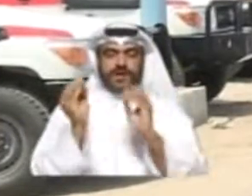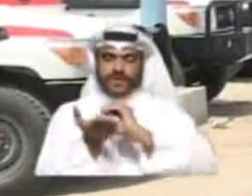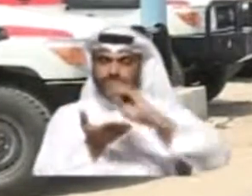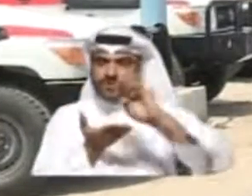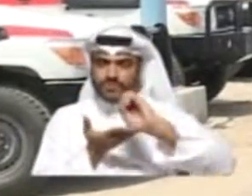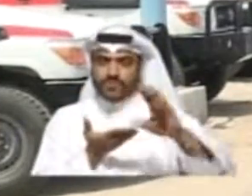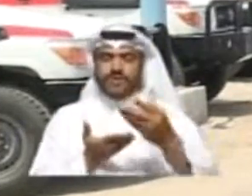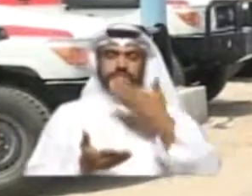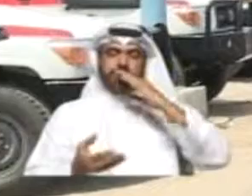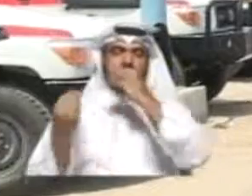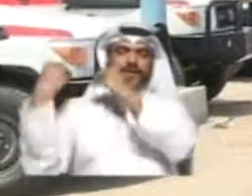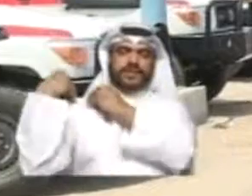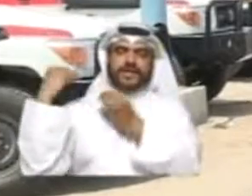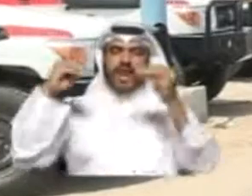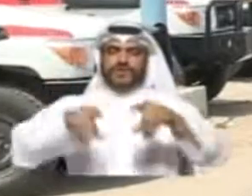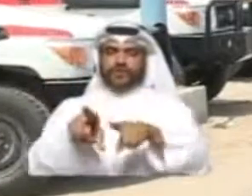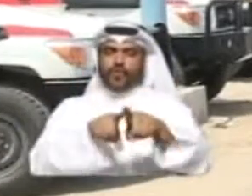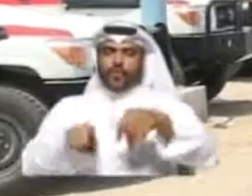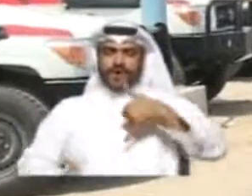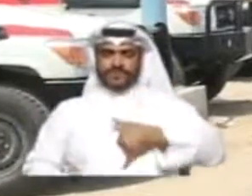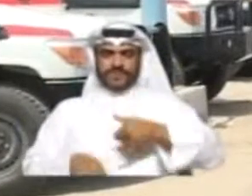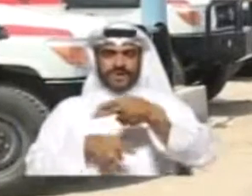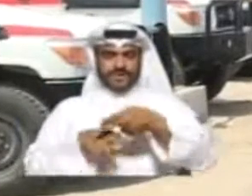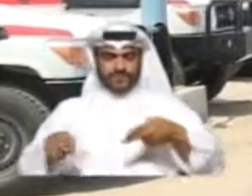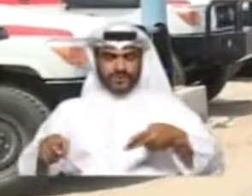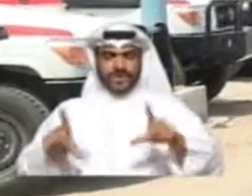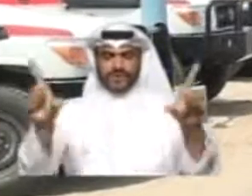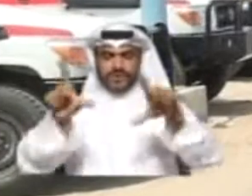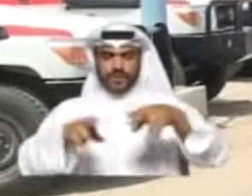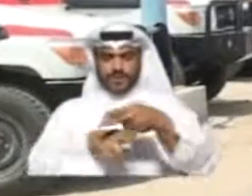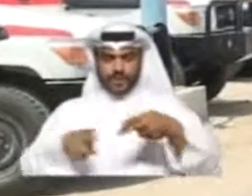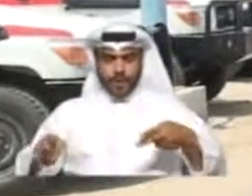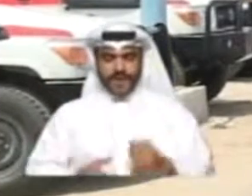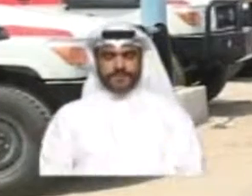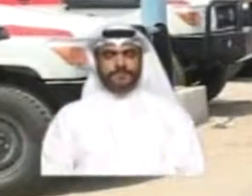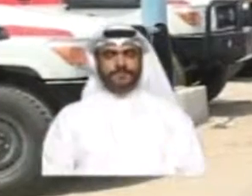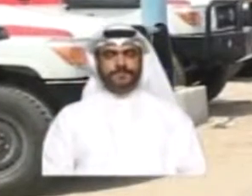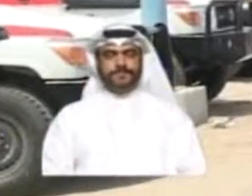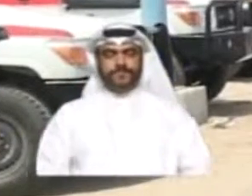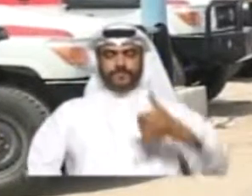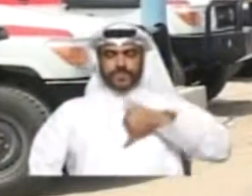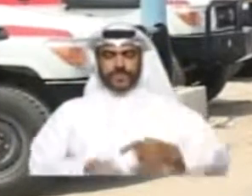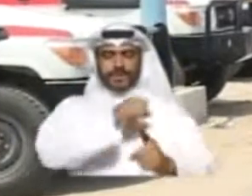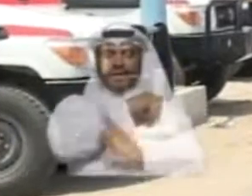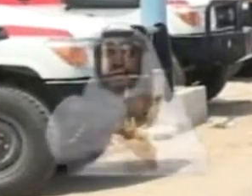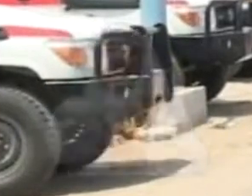وسخاء كويتي منقطع النظير. مروان نبيل لتلفزيون دولة الكويت عدن.